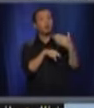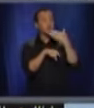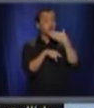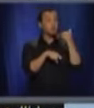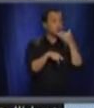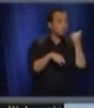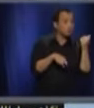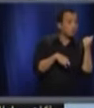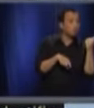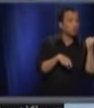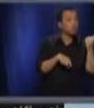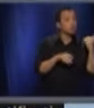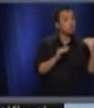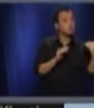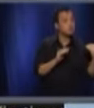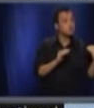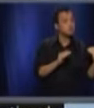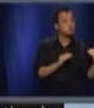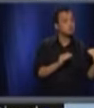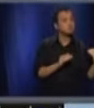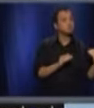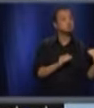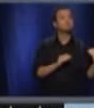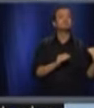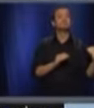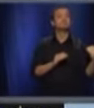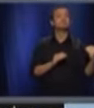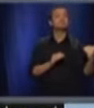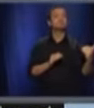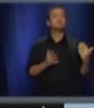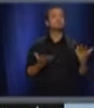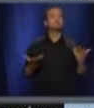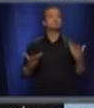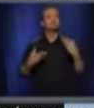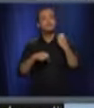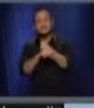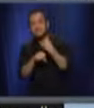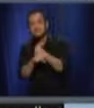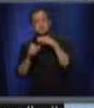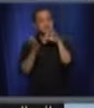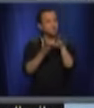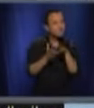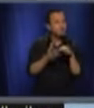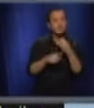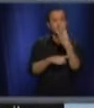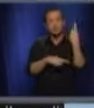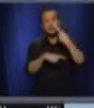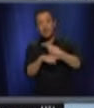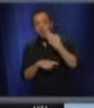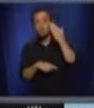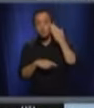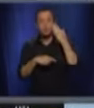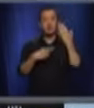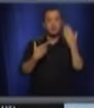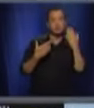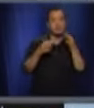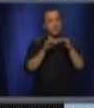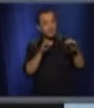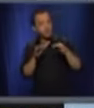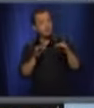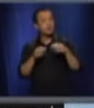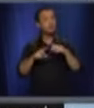qui vont mieux ces derniers jours. Nous l'avons dit, ça prend quelques jours avant de pouvoir mesurer l'impact et que quand